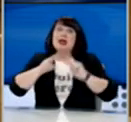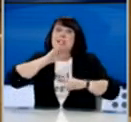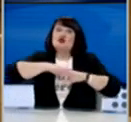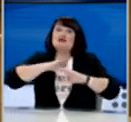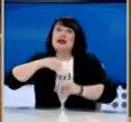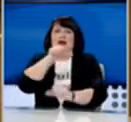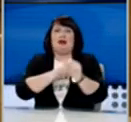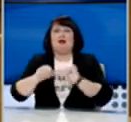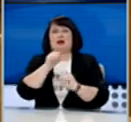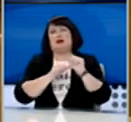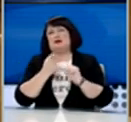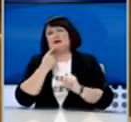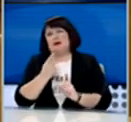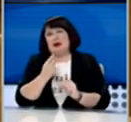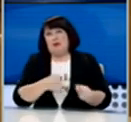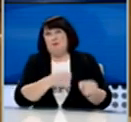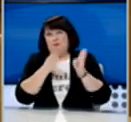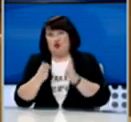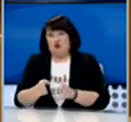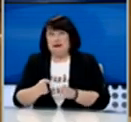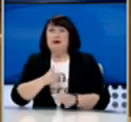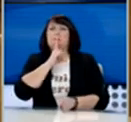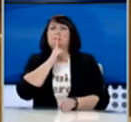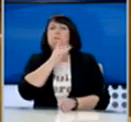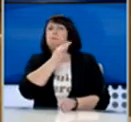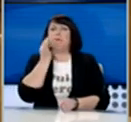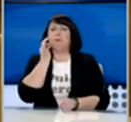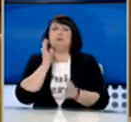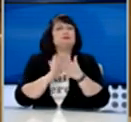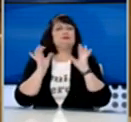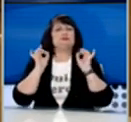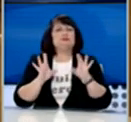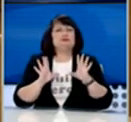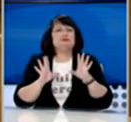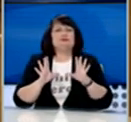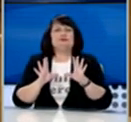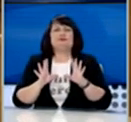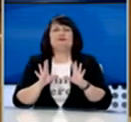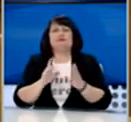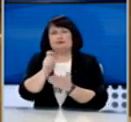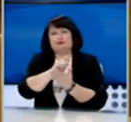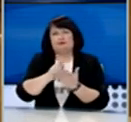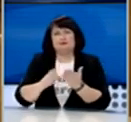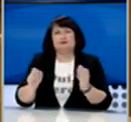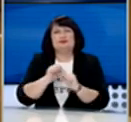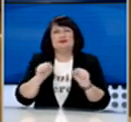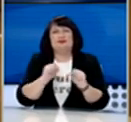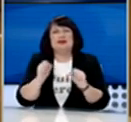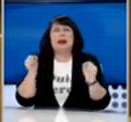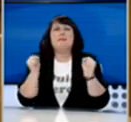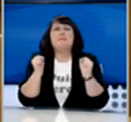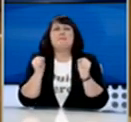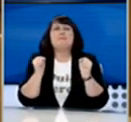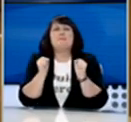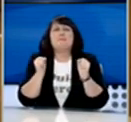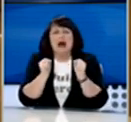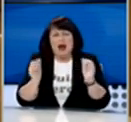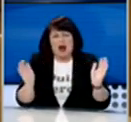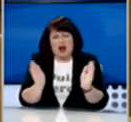αλλαγής ταυτοχρόνως αποσιωπάται πλήρως το γεγονός ότι το καταγεγραμμένο ρεκόρ τίκη των πάγων συνοδεύεται από το